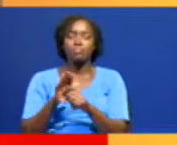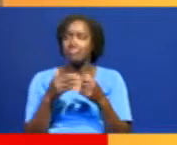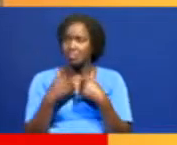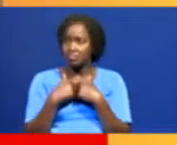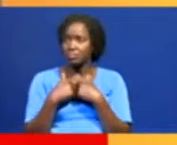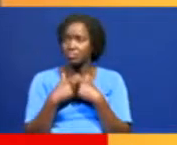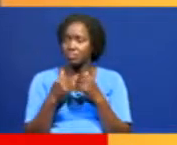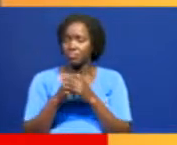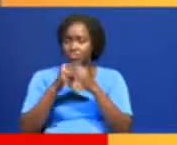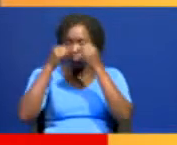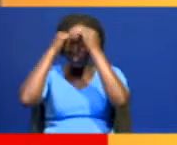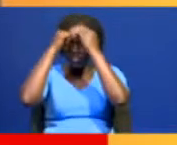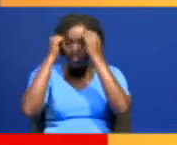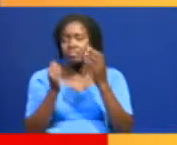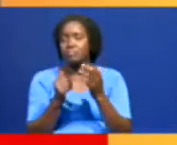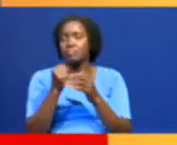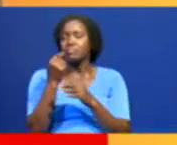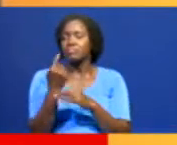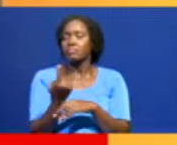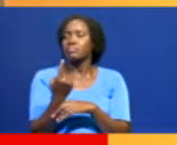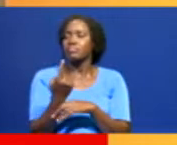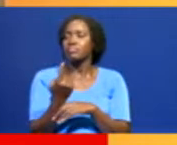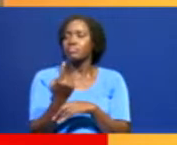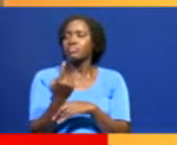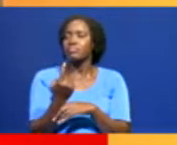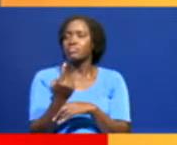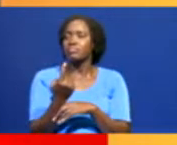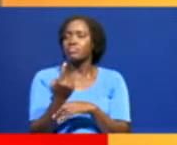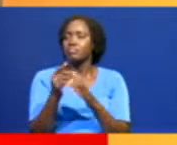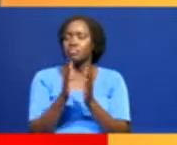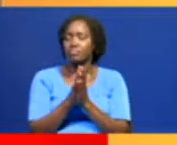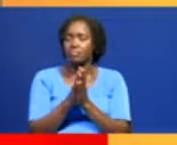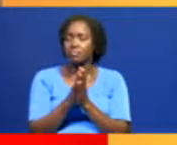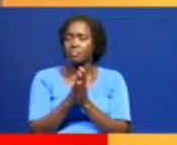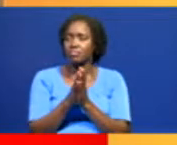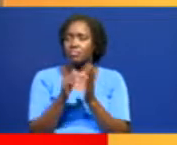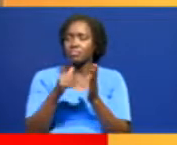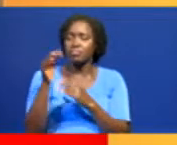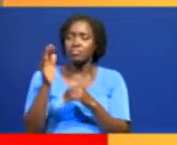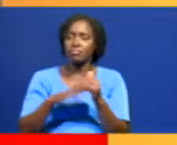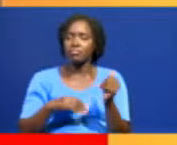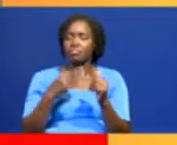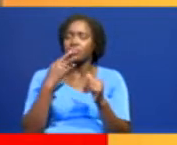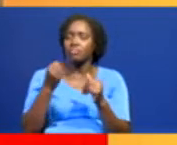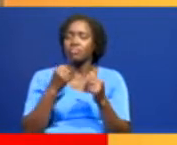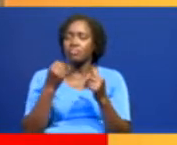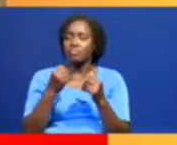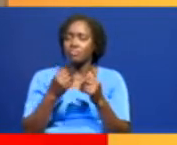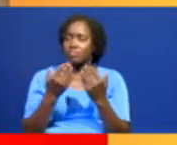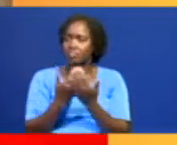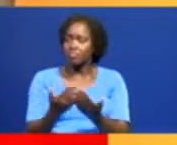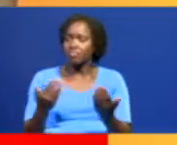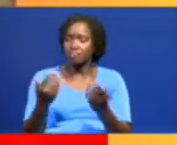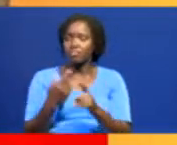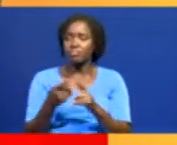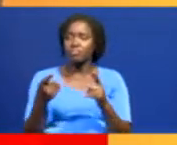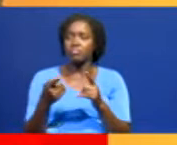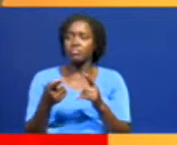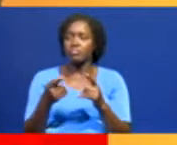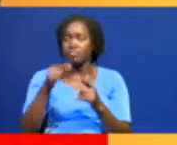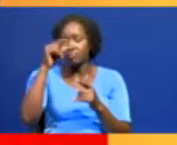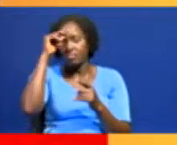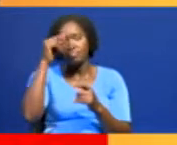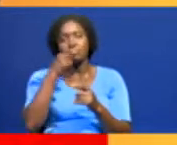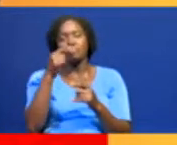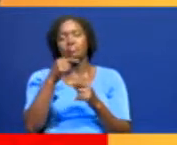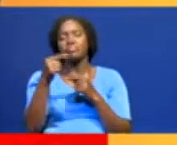Unakuta mwanafunzi mmoja, mwalimu mmoja na wanafunzi zaidi ya 300 akiwafundisha. Lakini kwa muda serikali ikasema kwamba tulikuwa na